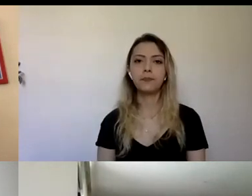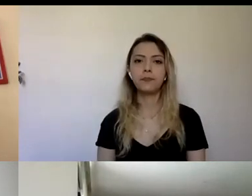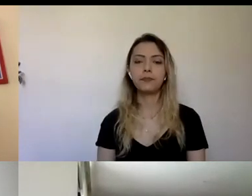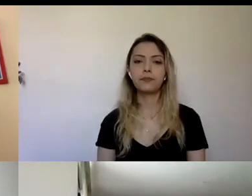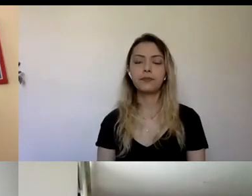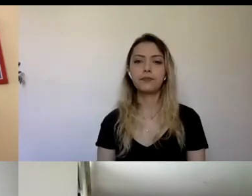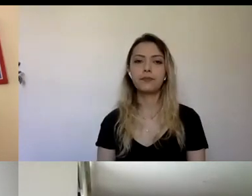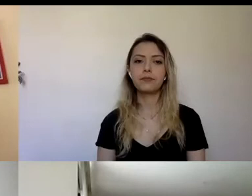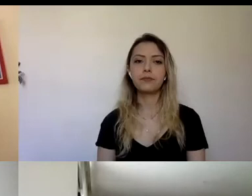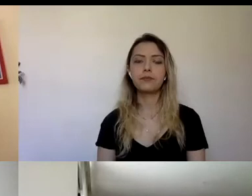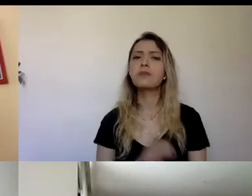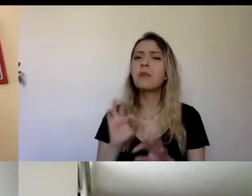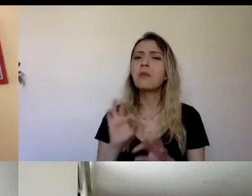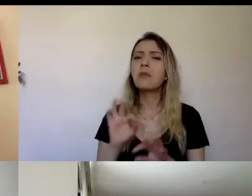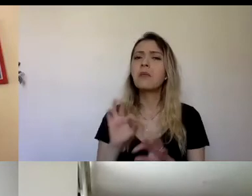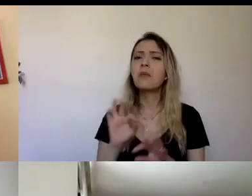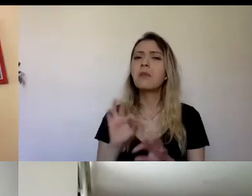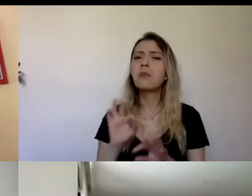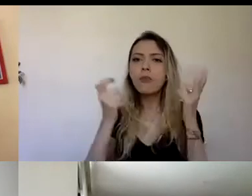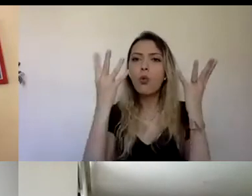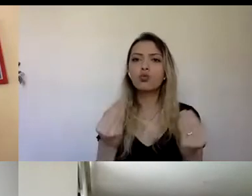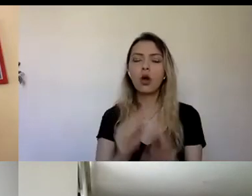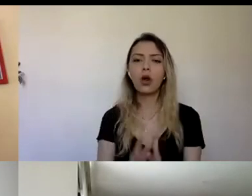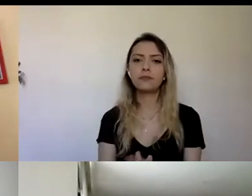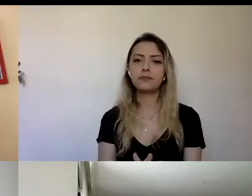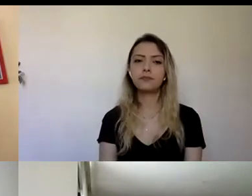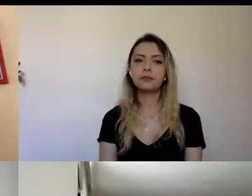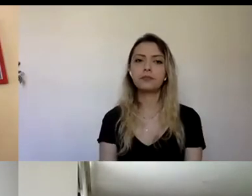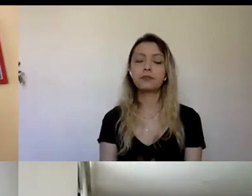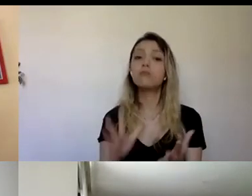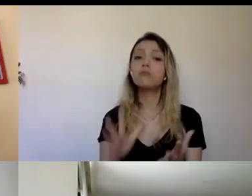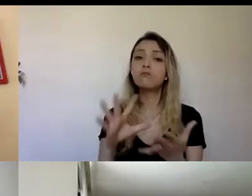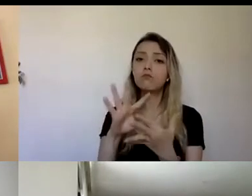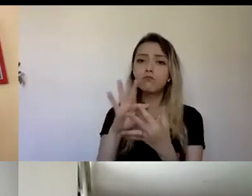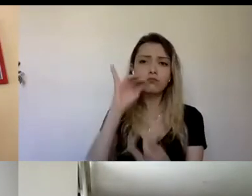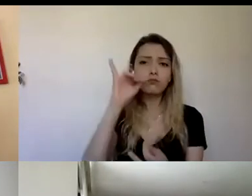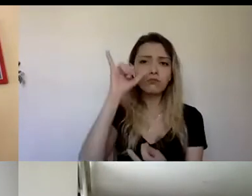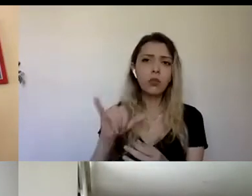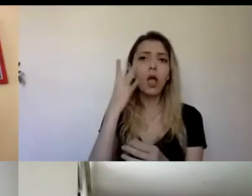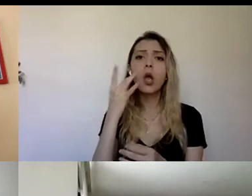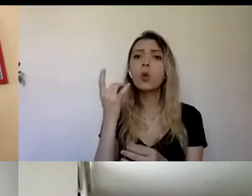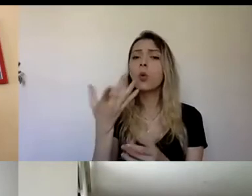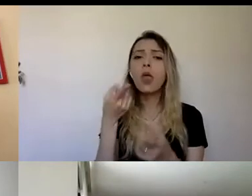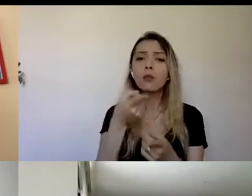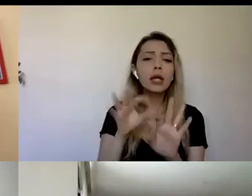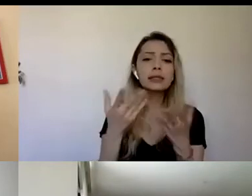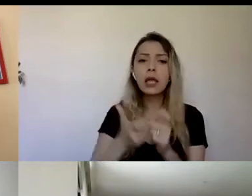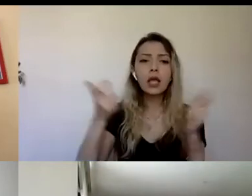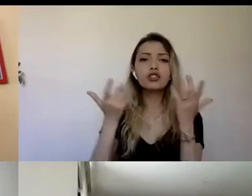Peki nasıl geliştiririz insan hakları göstergelerini diye bakalım.